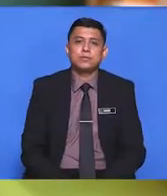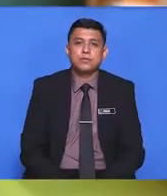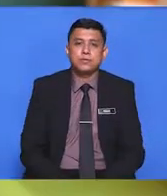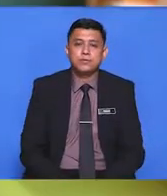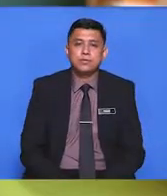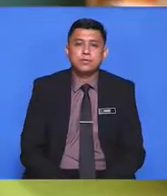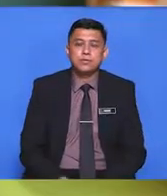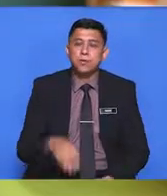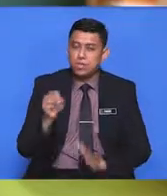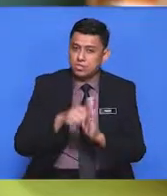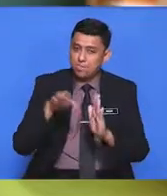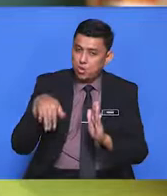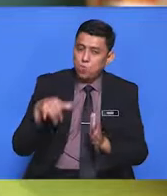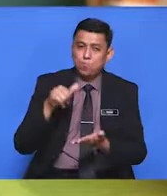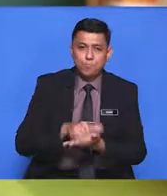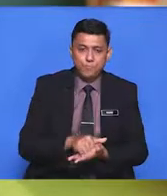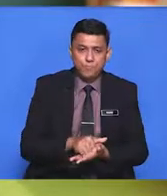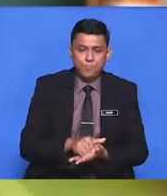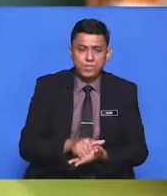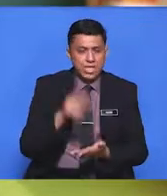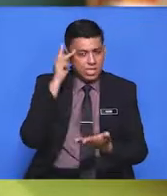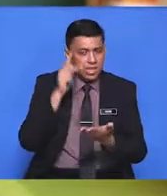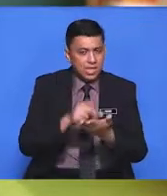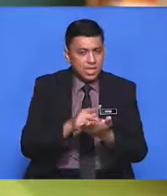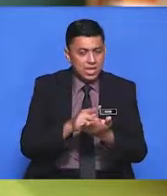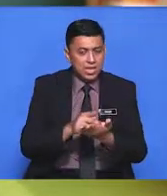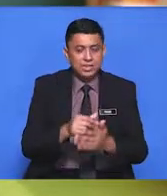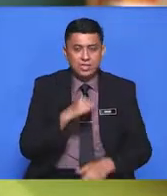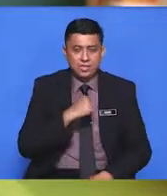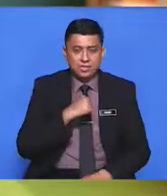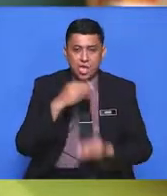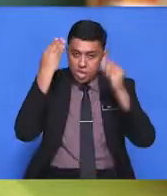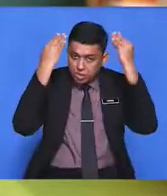Sebelum itu, cikgu akan perkenalkan diri cikgu terlebih dahulu.